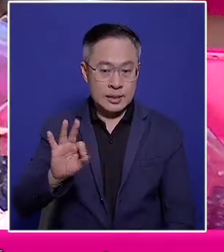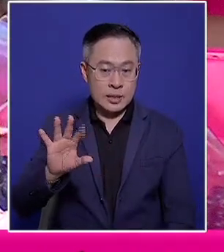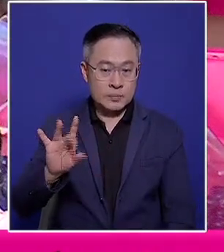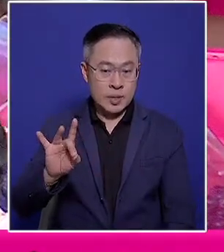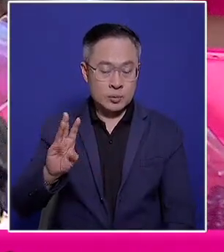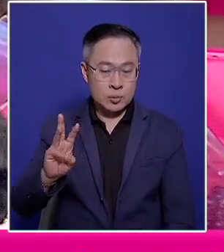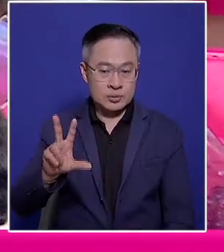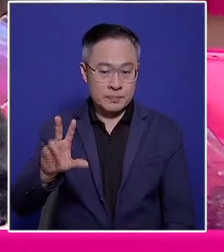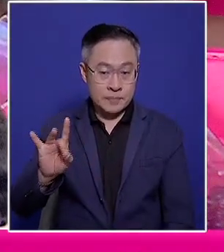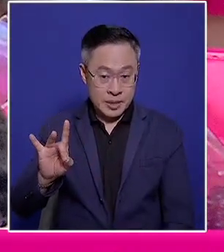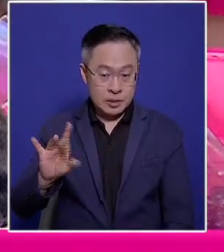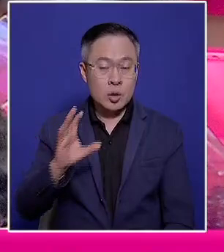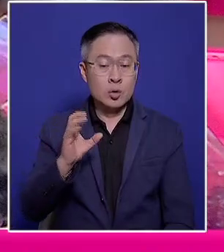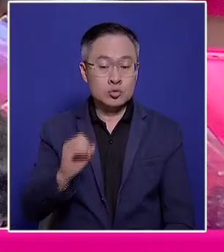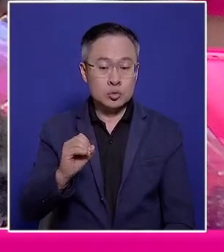0598638